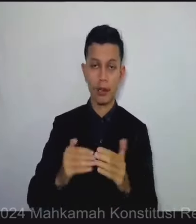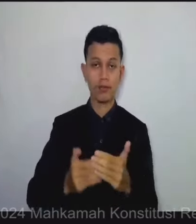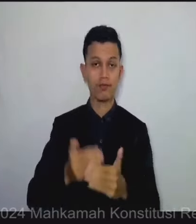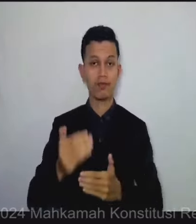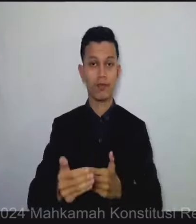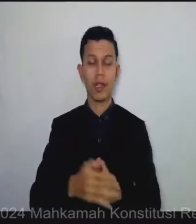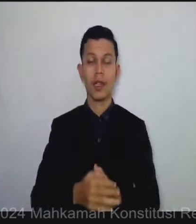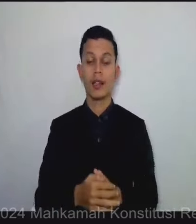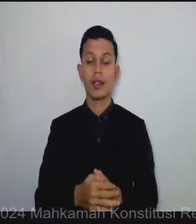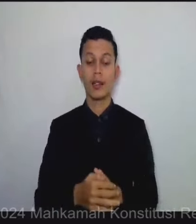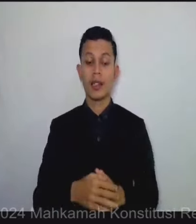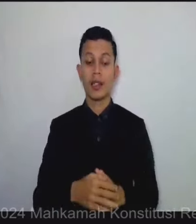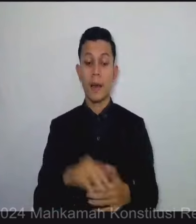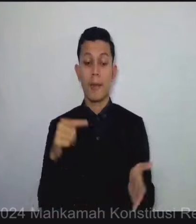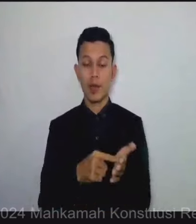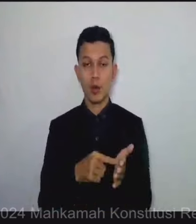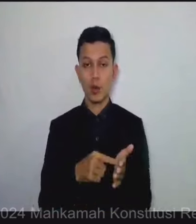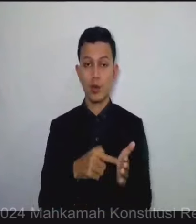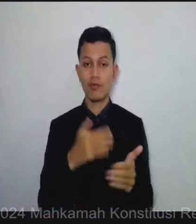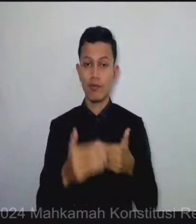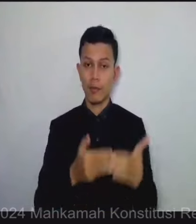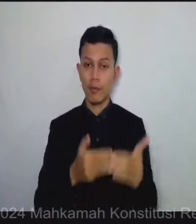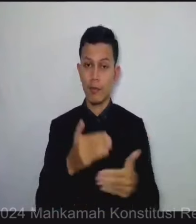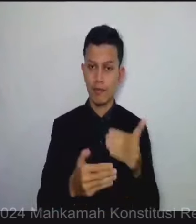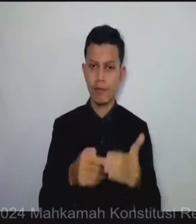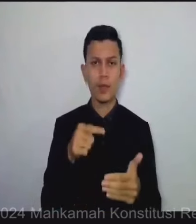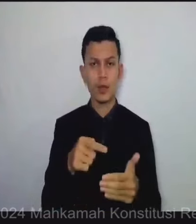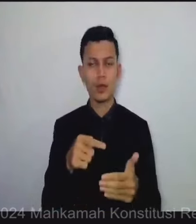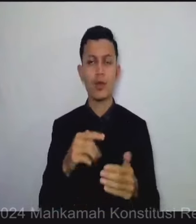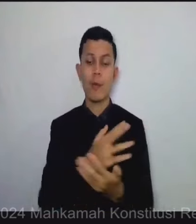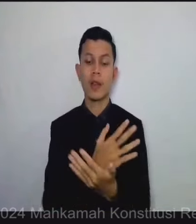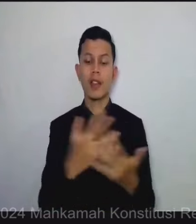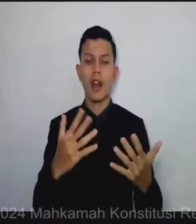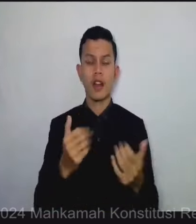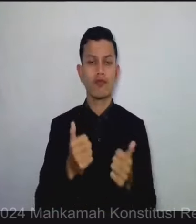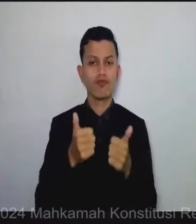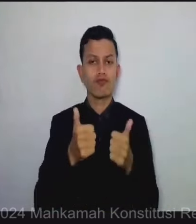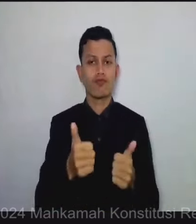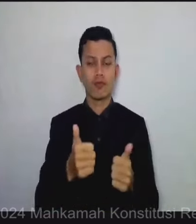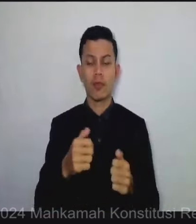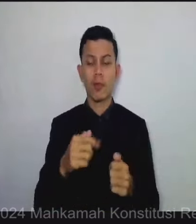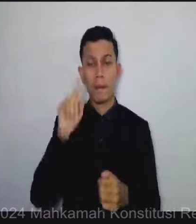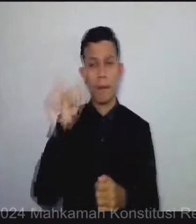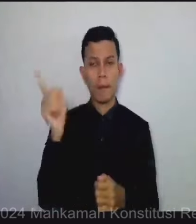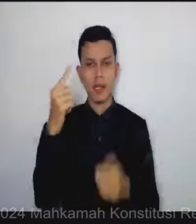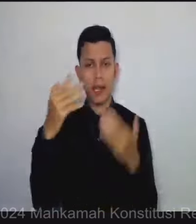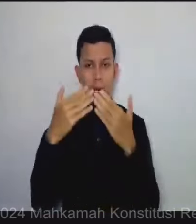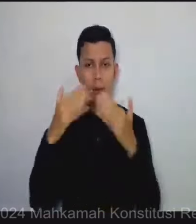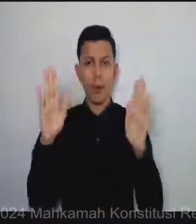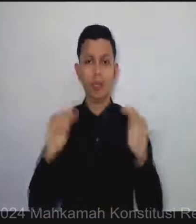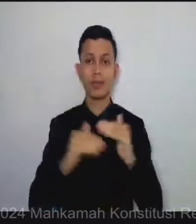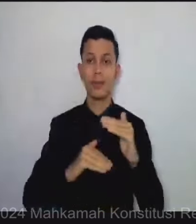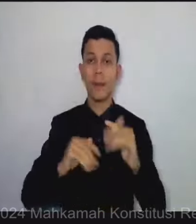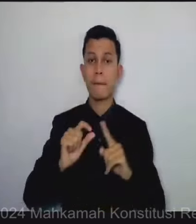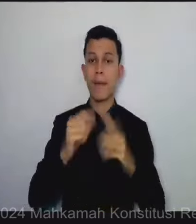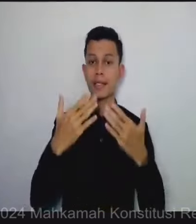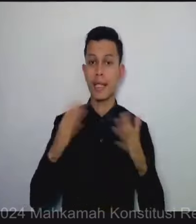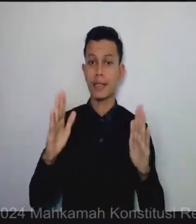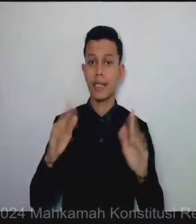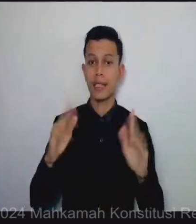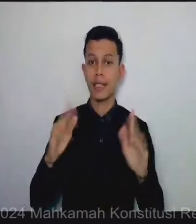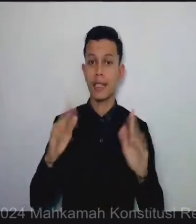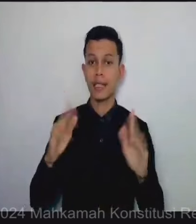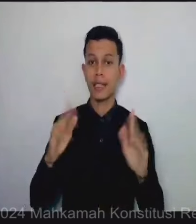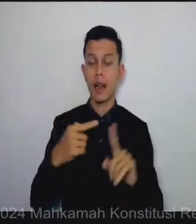Pemilu secara langsung oleh rakyat merupakan saran untuk mewujudkan kelatan rakyat guna menghasilkan pemerintahan yang demokratis berdasarkan Pancasila dan undang-undang Das 1945